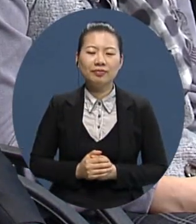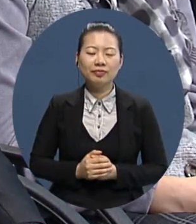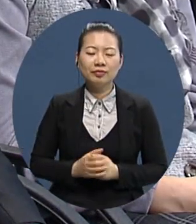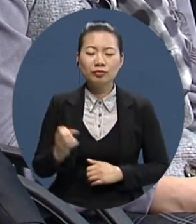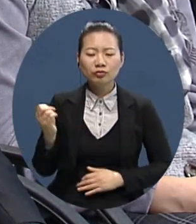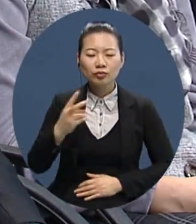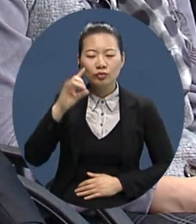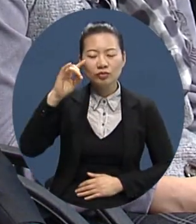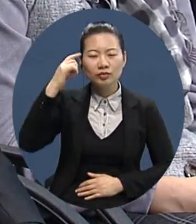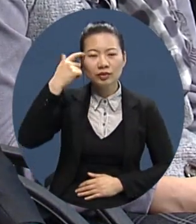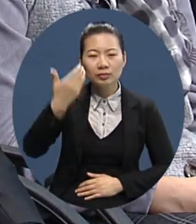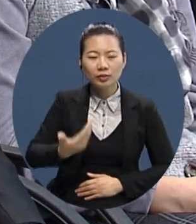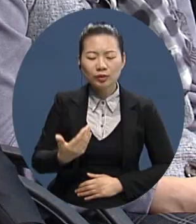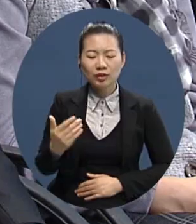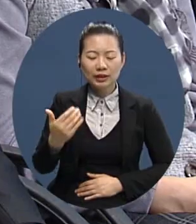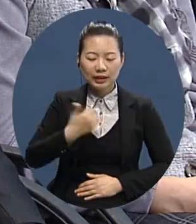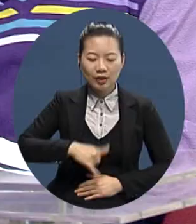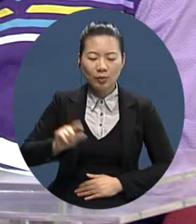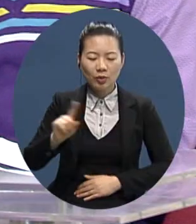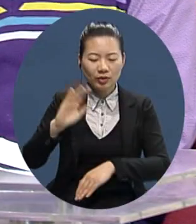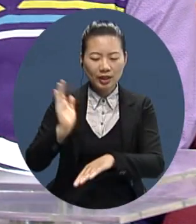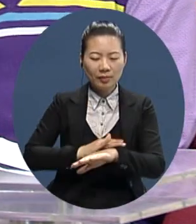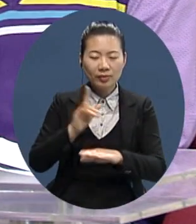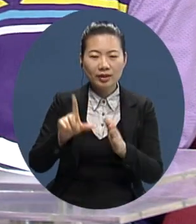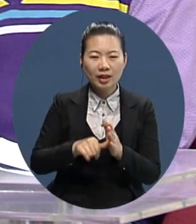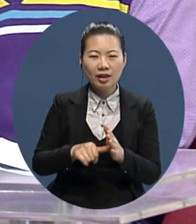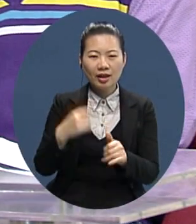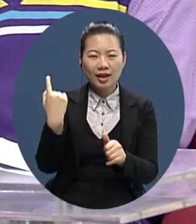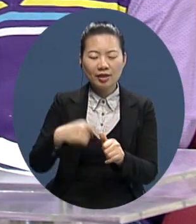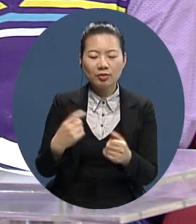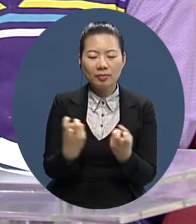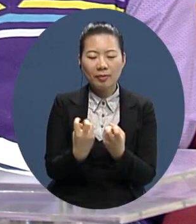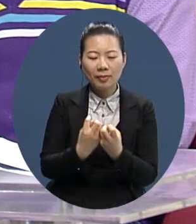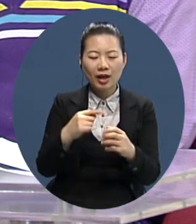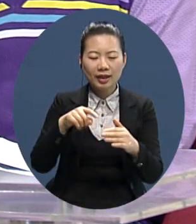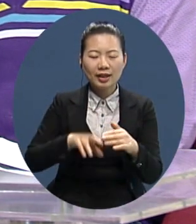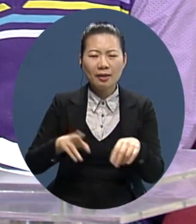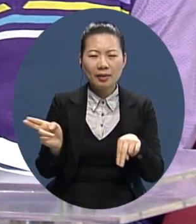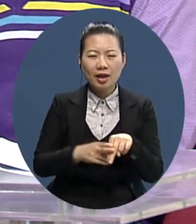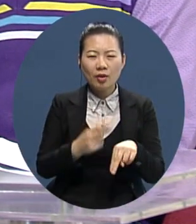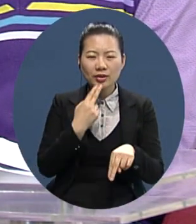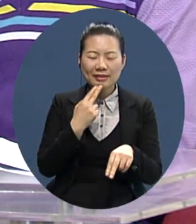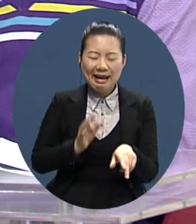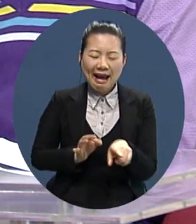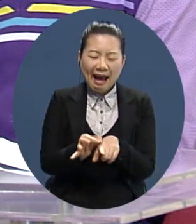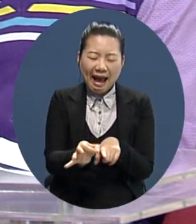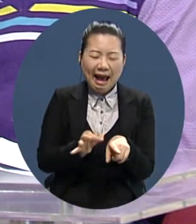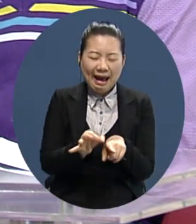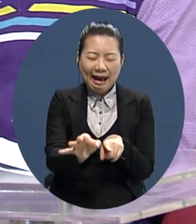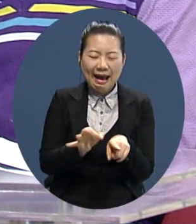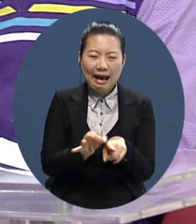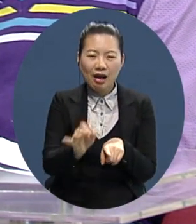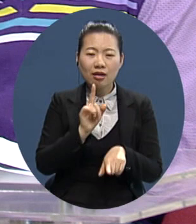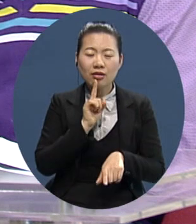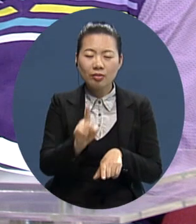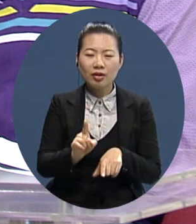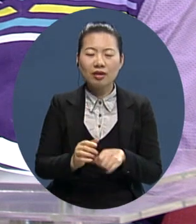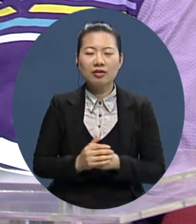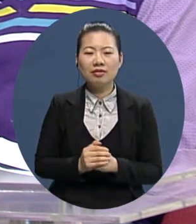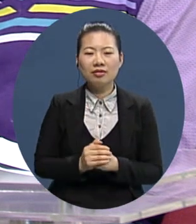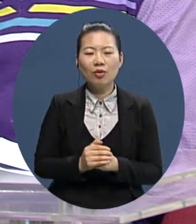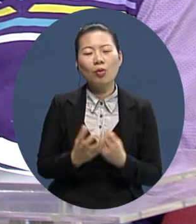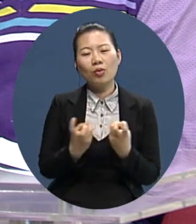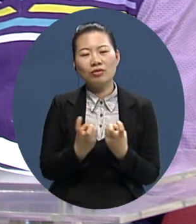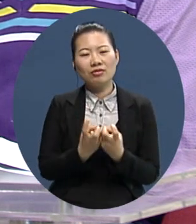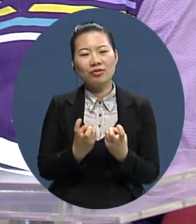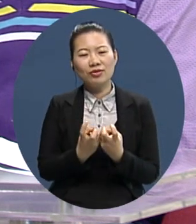아이가 뭔가를 잘못했을 때 우리가 이제 훈육의 일환으로 매를 안 들면 이제 잔소리를 막 늘어놓잖아요. 이 잔소리는